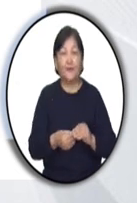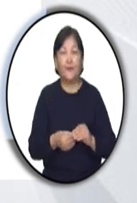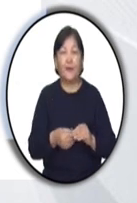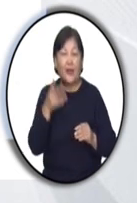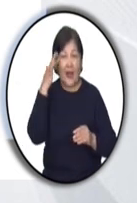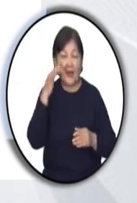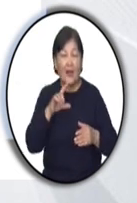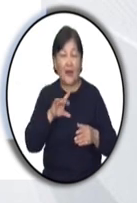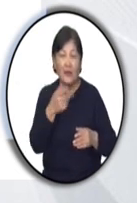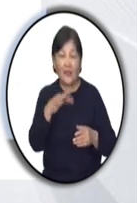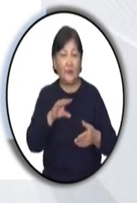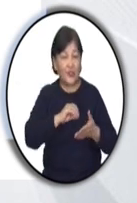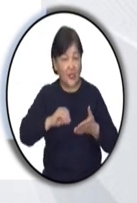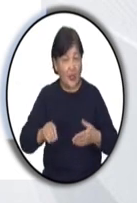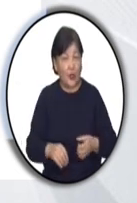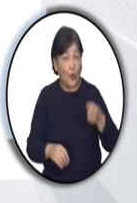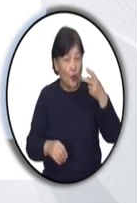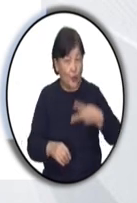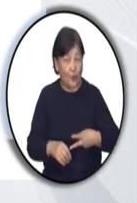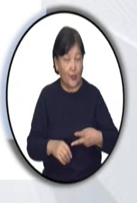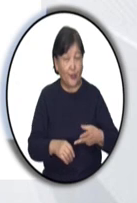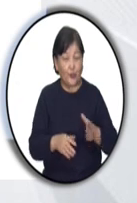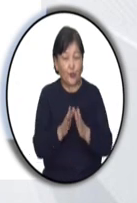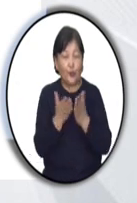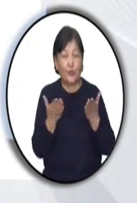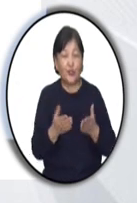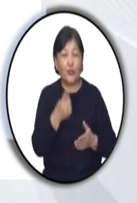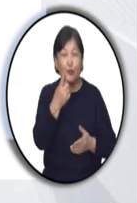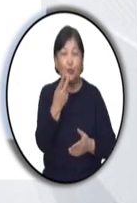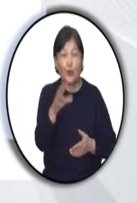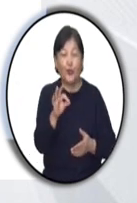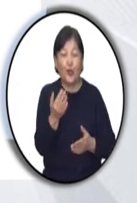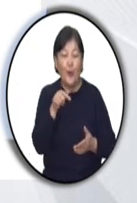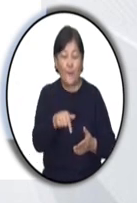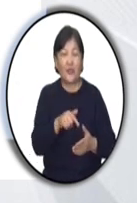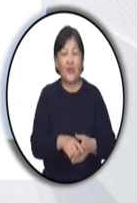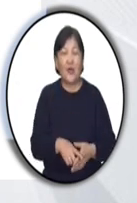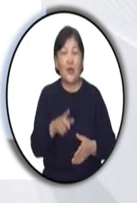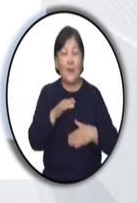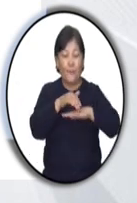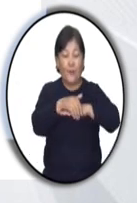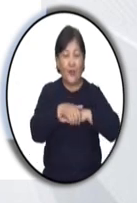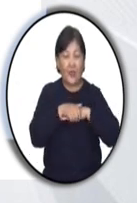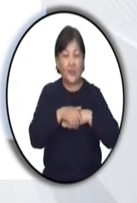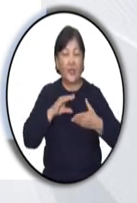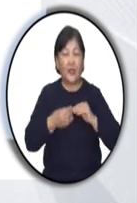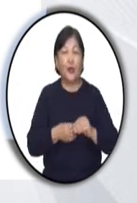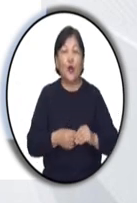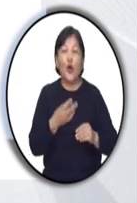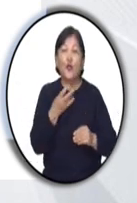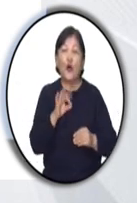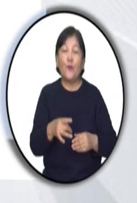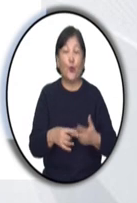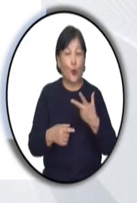статистик тоон шинжилгээний дүн шинжилгээг арга хэрэглээрэй. За, 2 дугаар даалгавар нь сурч хүчгийн 102 дугаар хуудсанд байгаа. За,